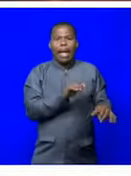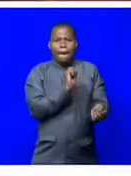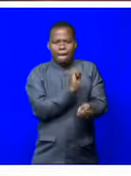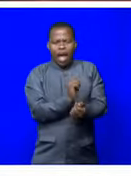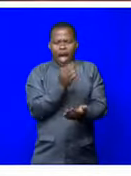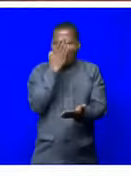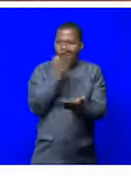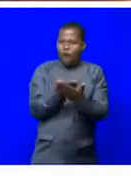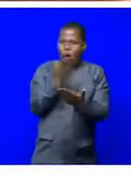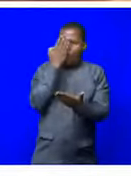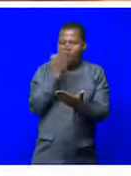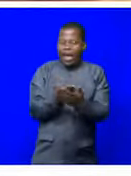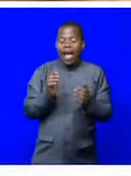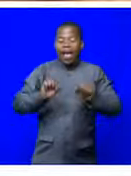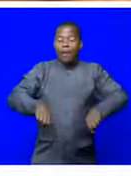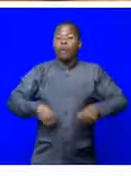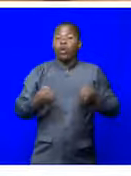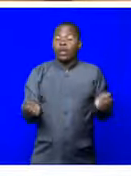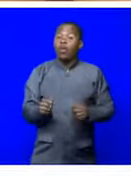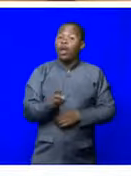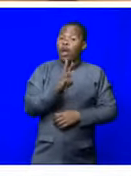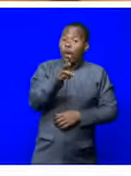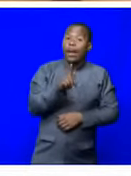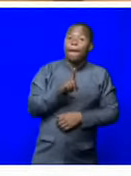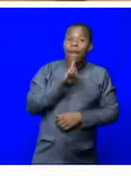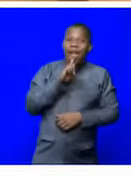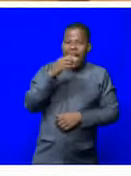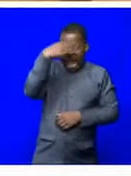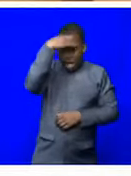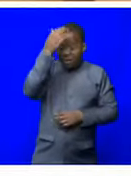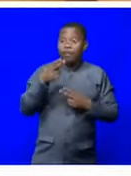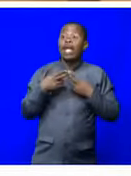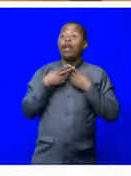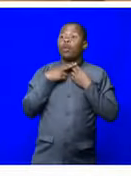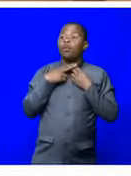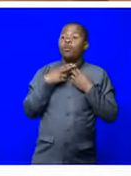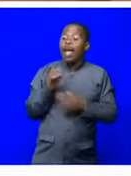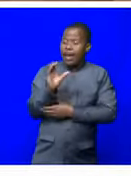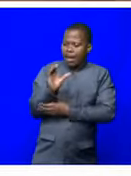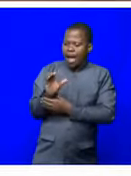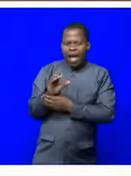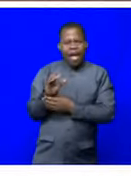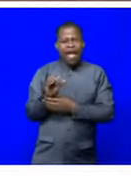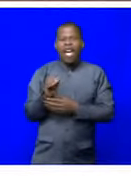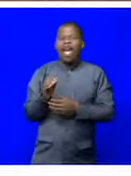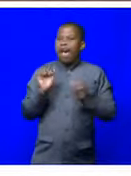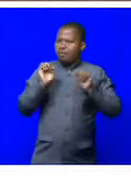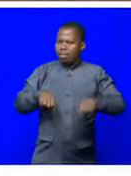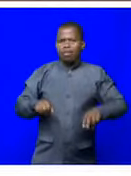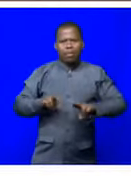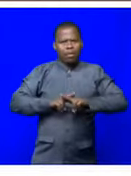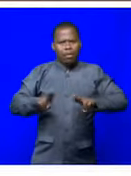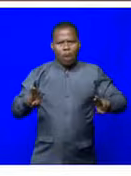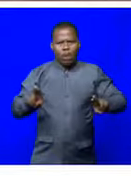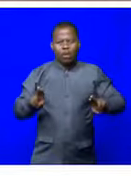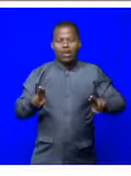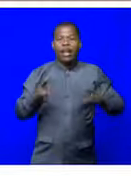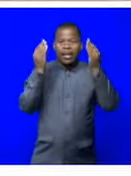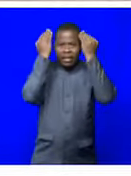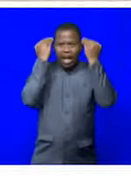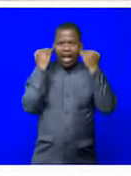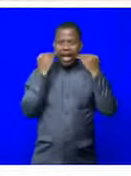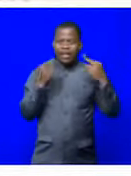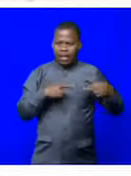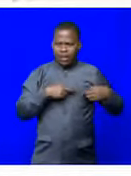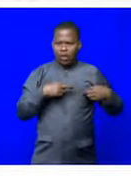stokisini. Mbuso uyasiphikisa lesicelo. Lenzaba isembikwe lijaji Doris Shabalala. Tindzabeni